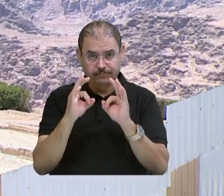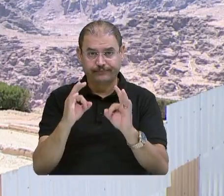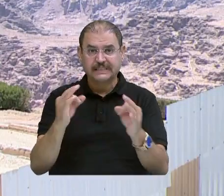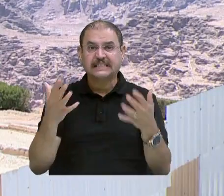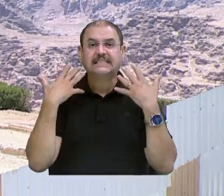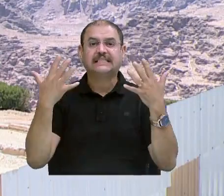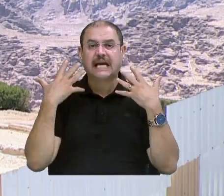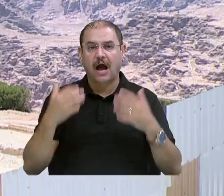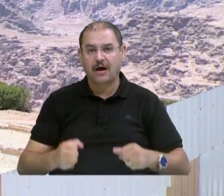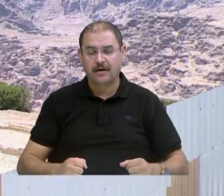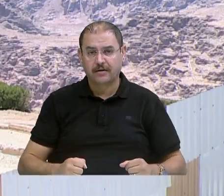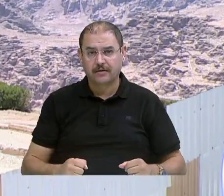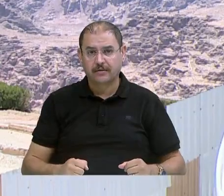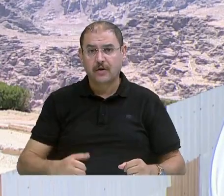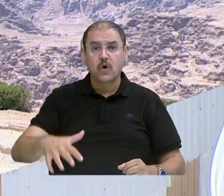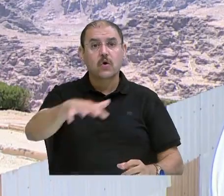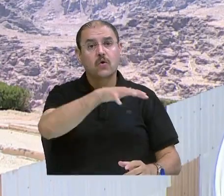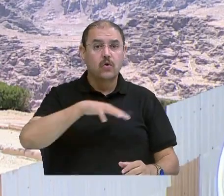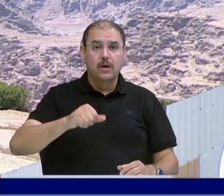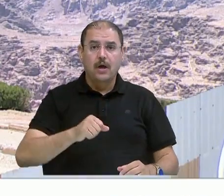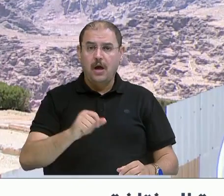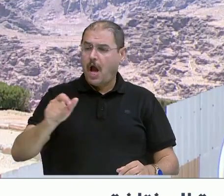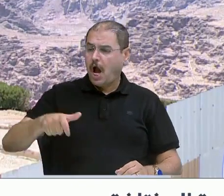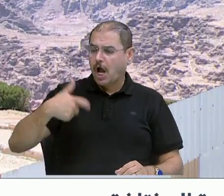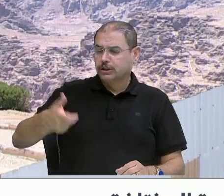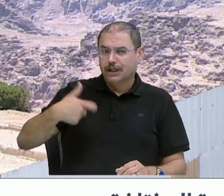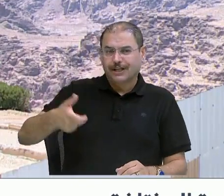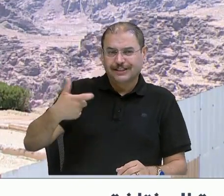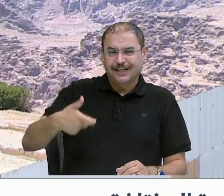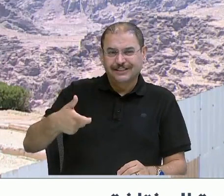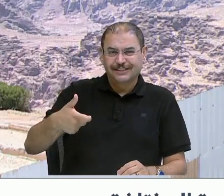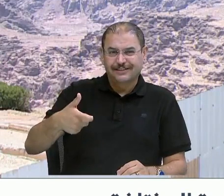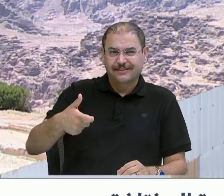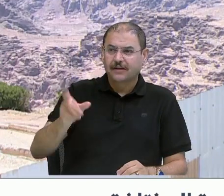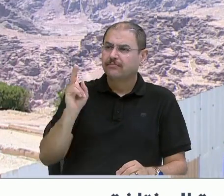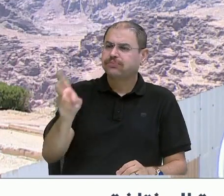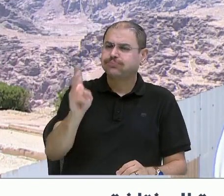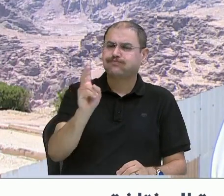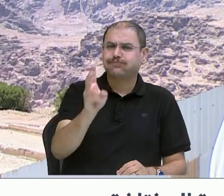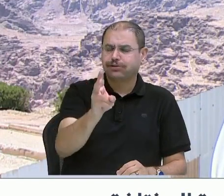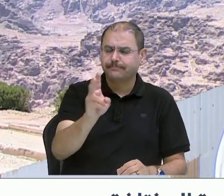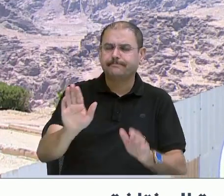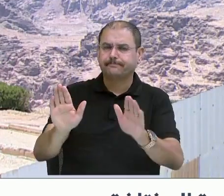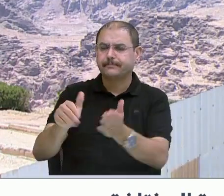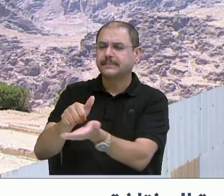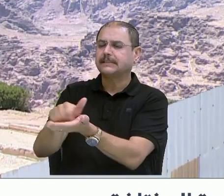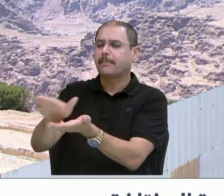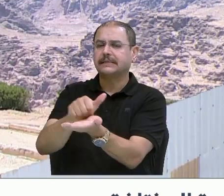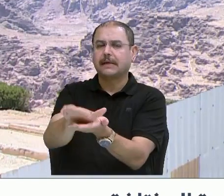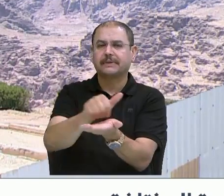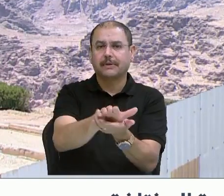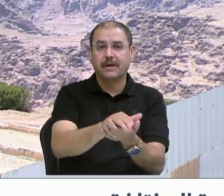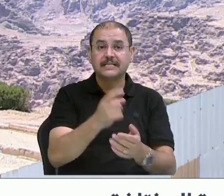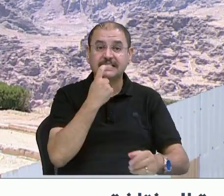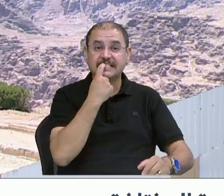السياحه منها اعفاء جميع المستاجرين من ممتلكات السلطه من الاجره المستحقه عليهم لعام